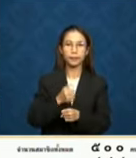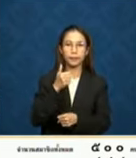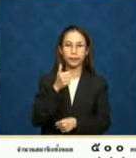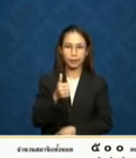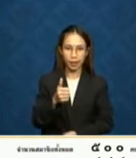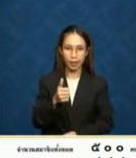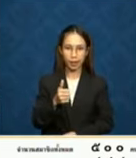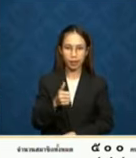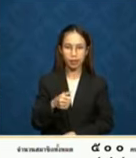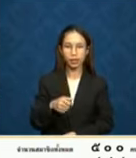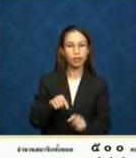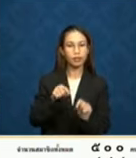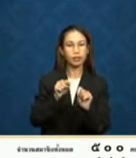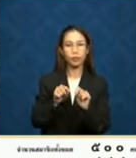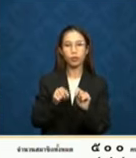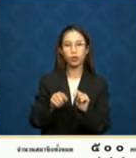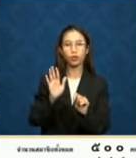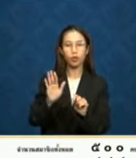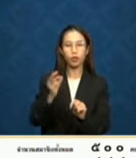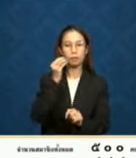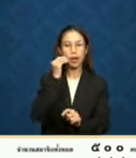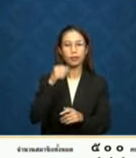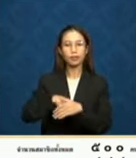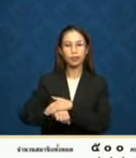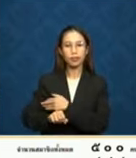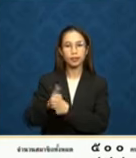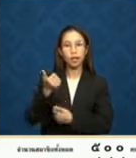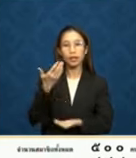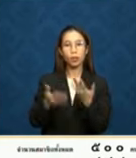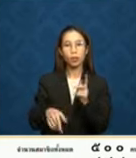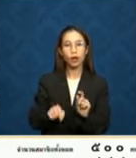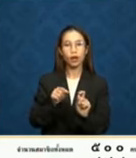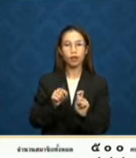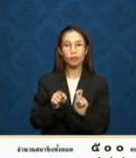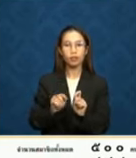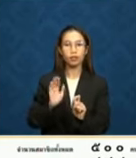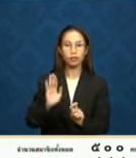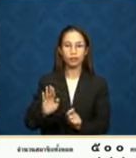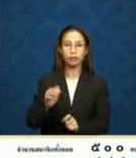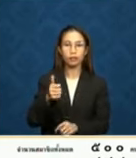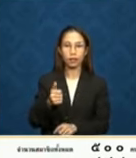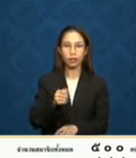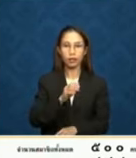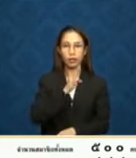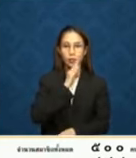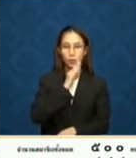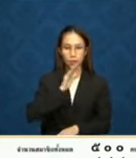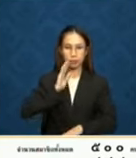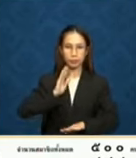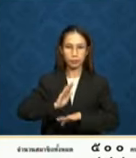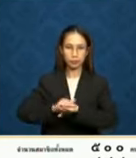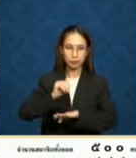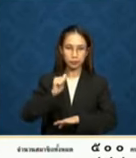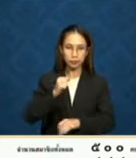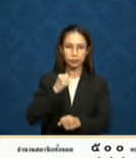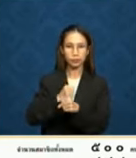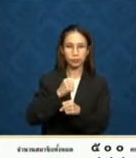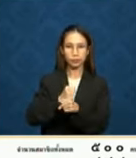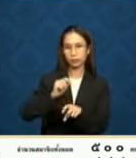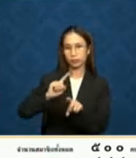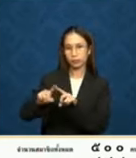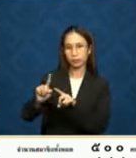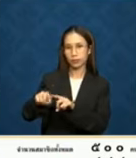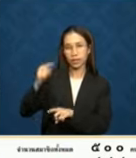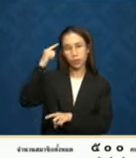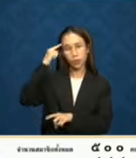อง ในตำบนของตัวเอง หรือในอำเภอของตัวเองเมื่อคุณได้มีทักษะ คุณก็สามารถที่จะ